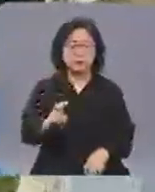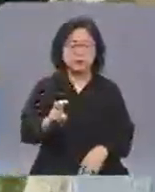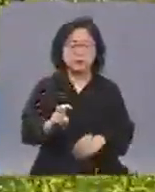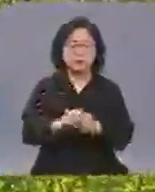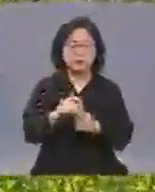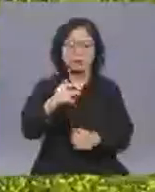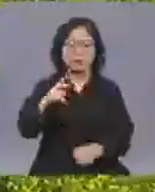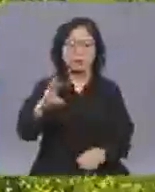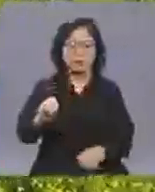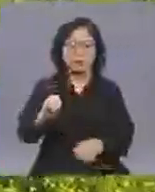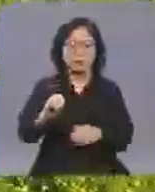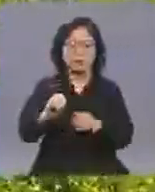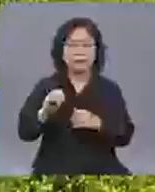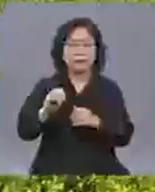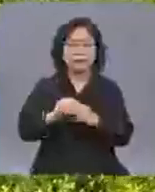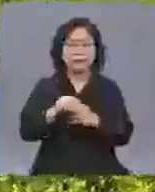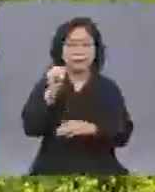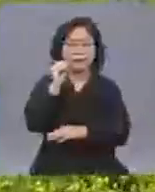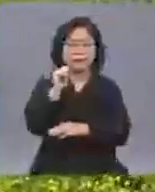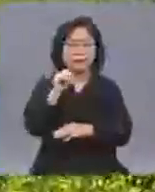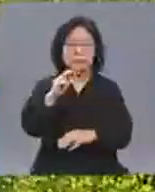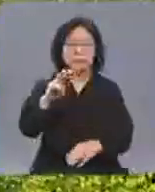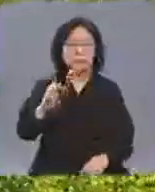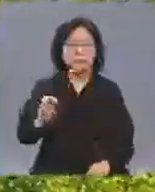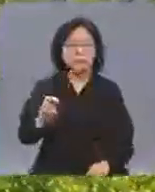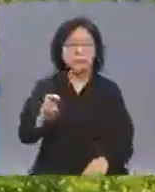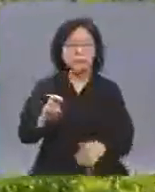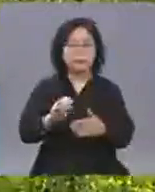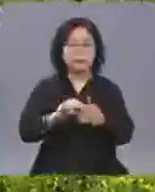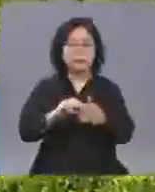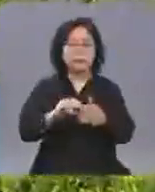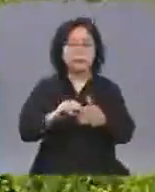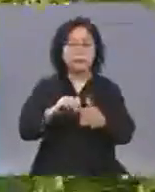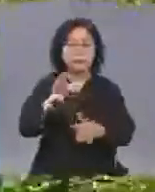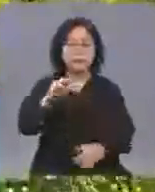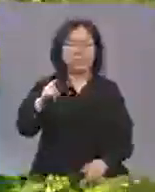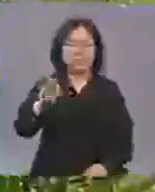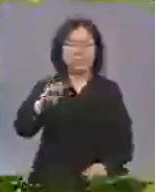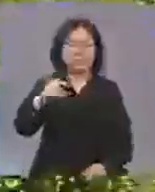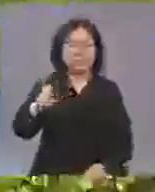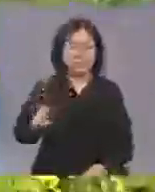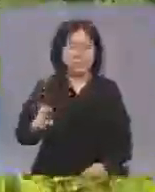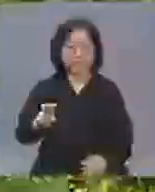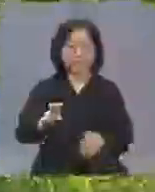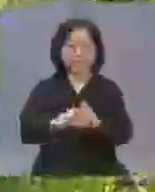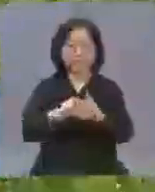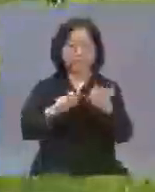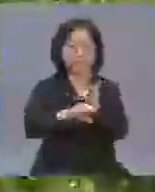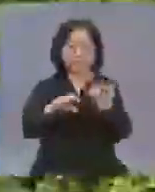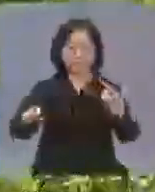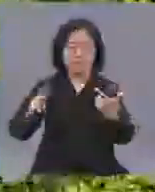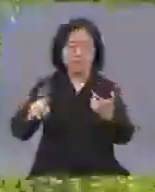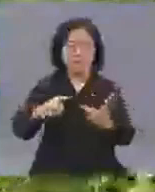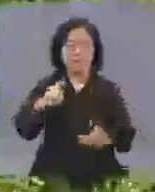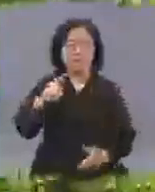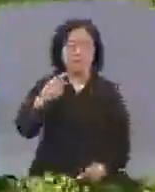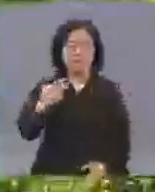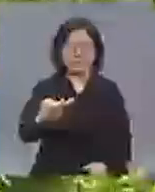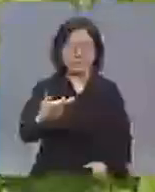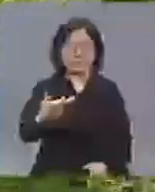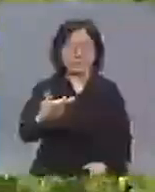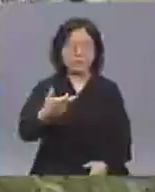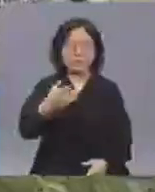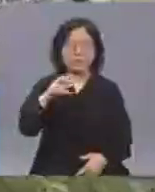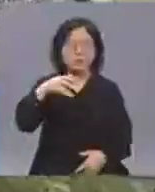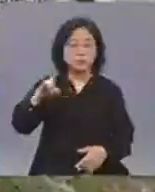남양면 중산리 영암면 우암리 등 영남면 우암리 등 6개지구 117 헥타르의 유체